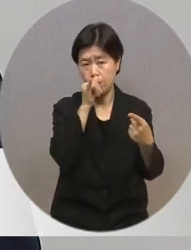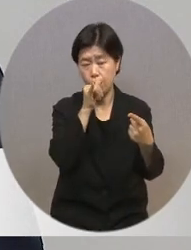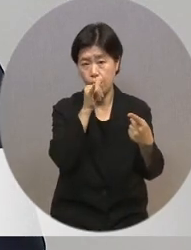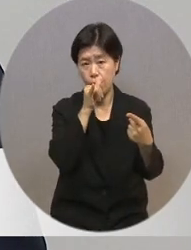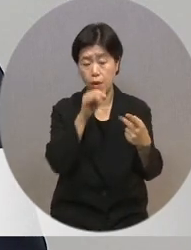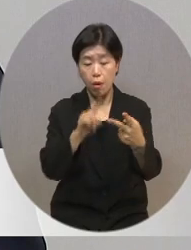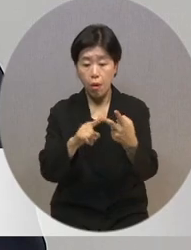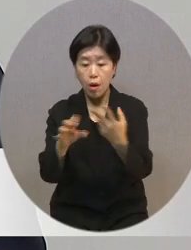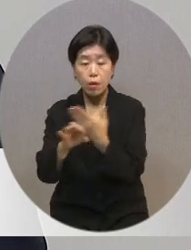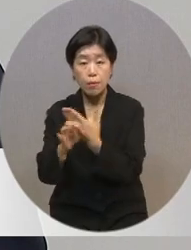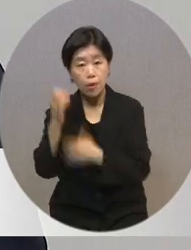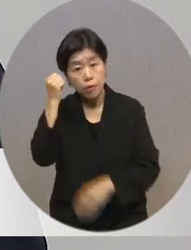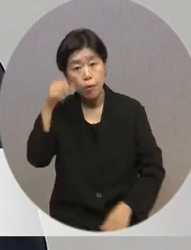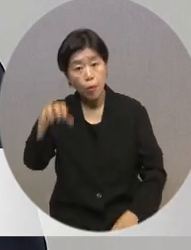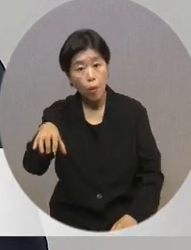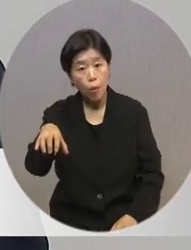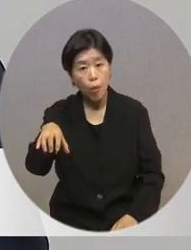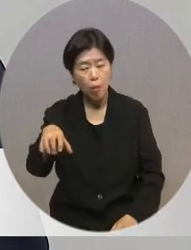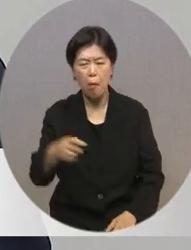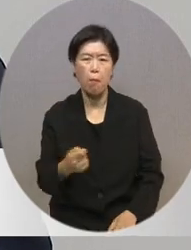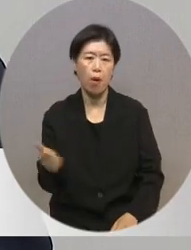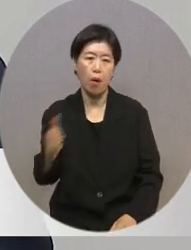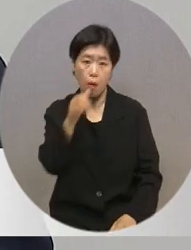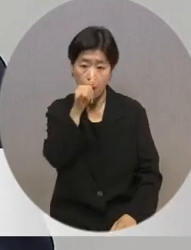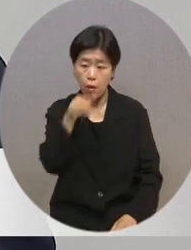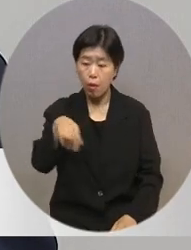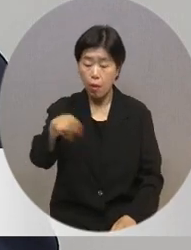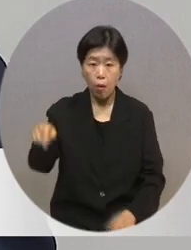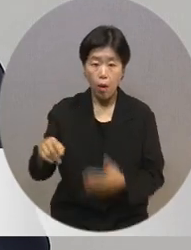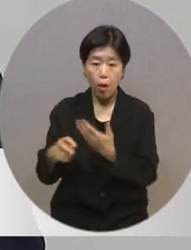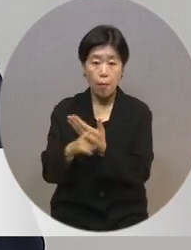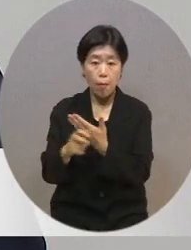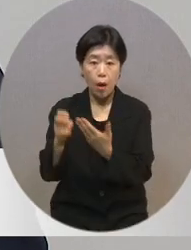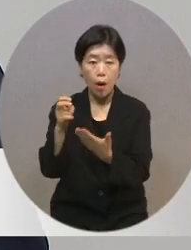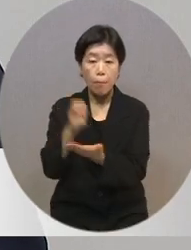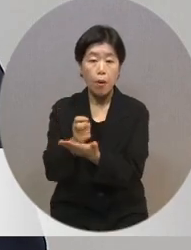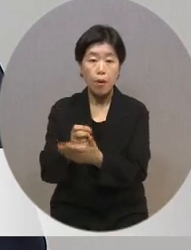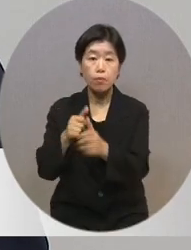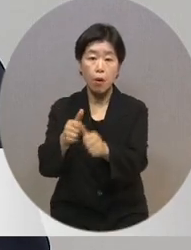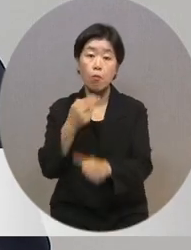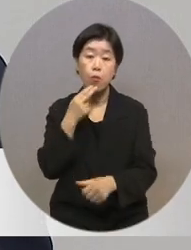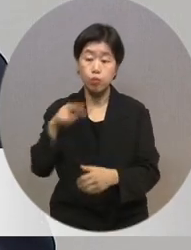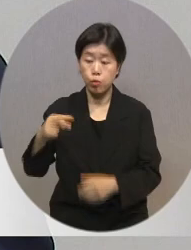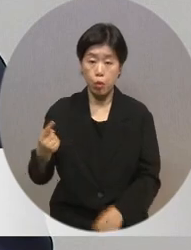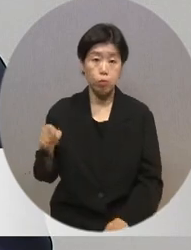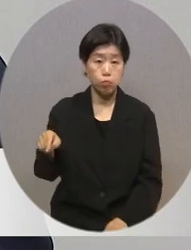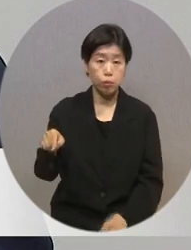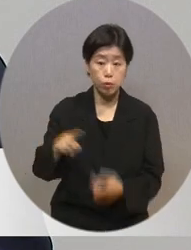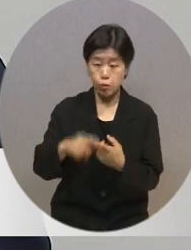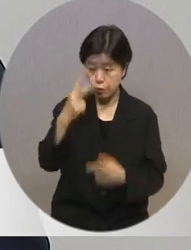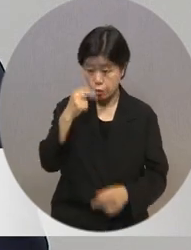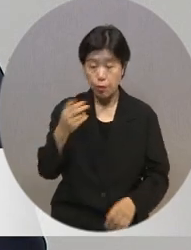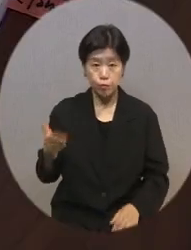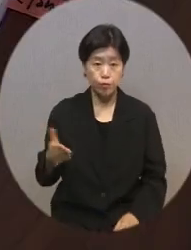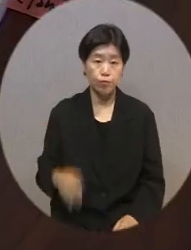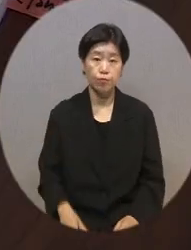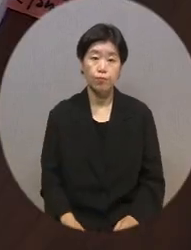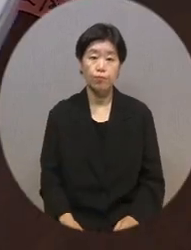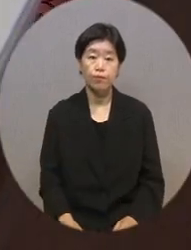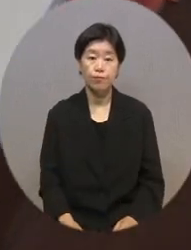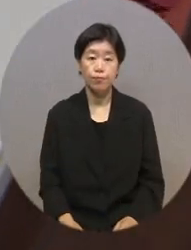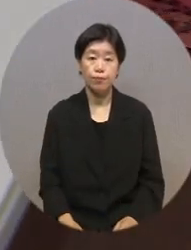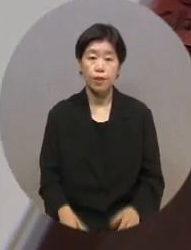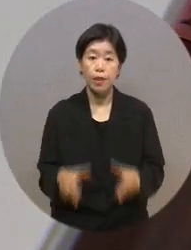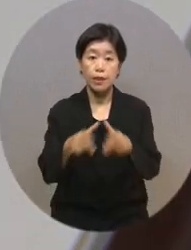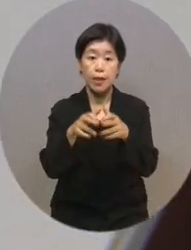일반 기숙사만 포함되어 있습니다. 즉, 임대형 기숙사는 편의시설 설치 대상시설에서 제외되어 있는 부분이 있고요.